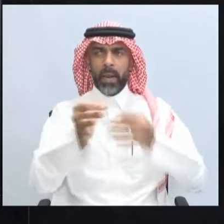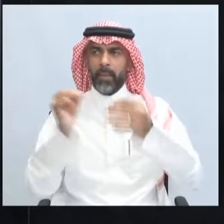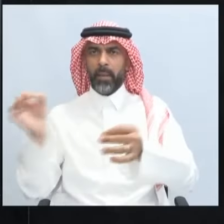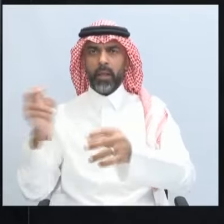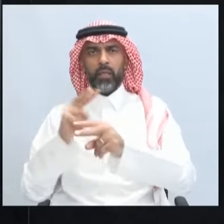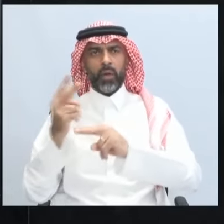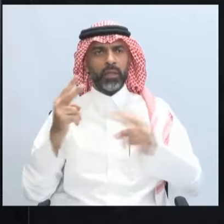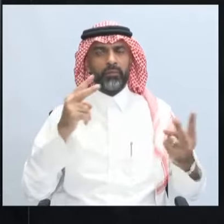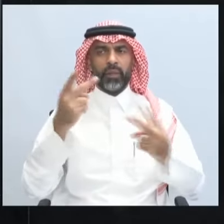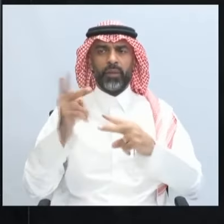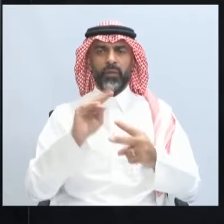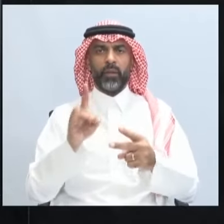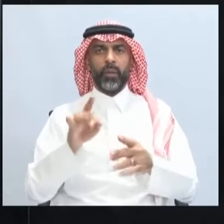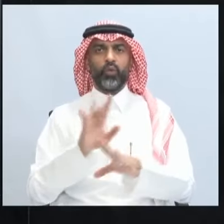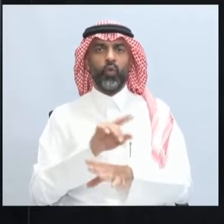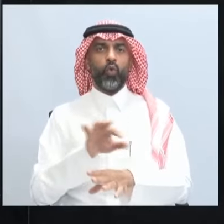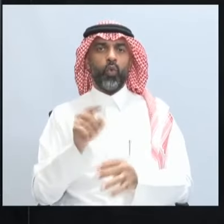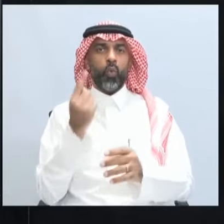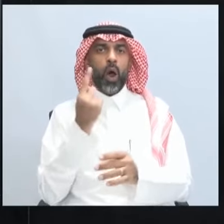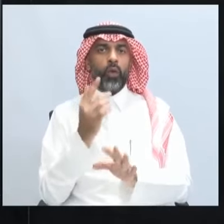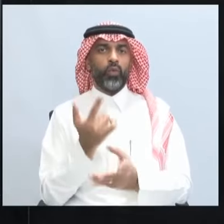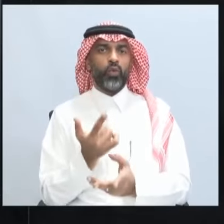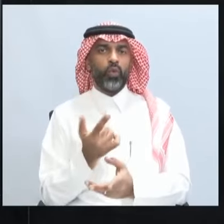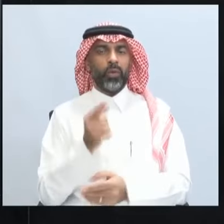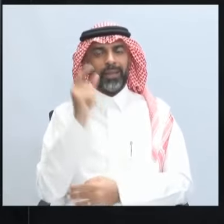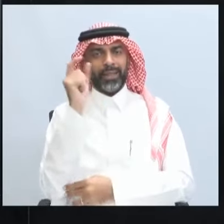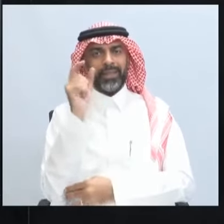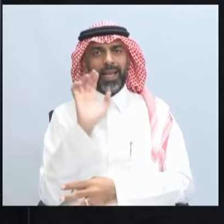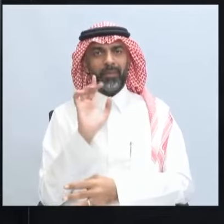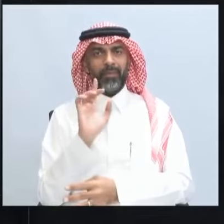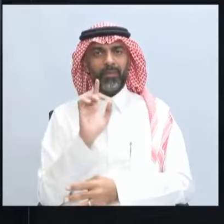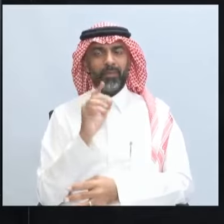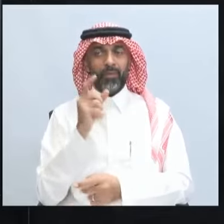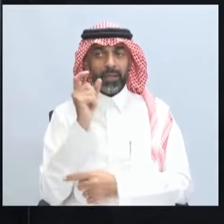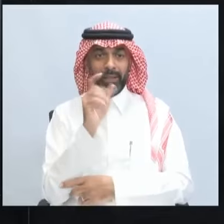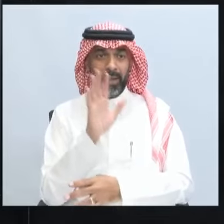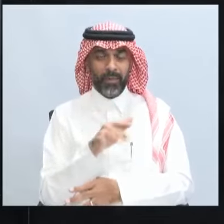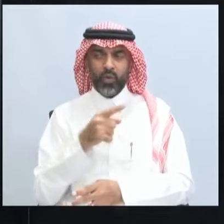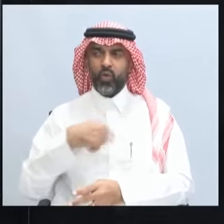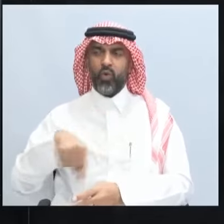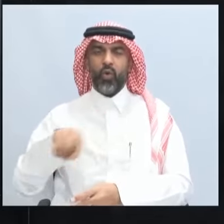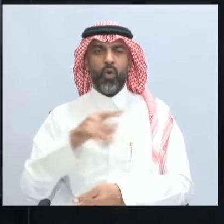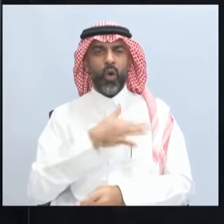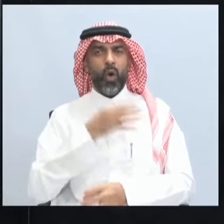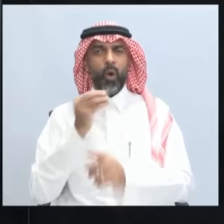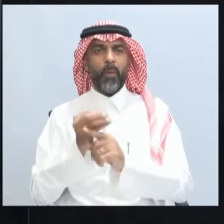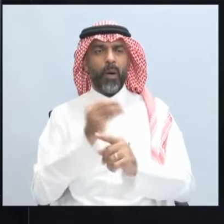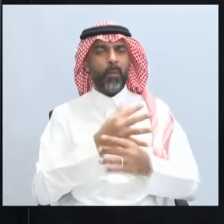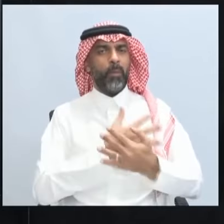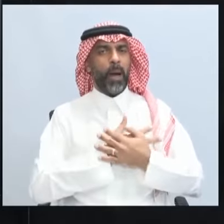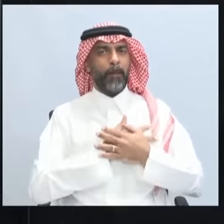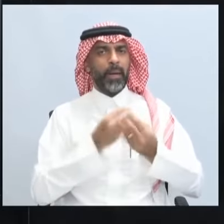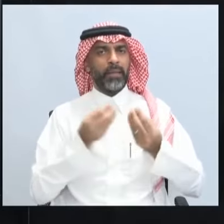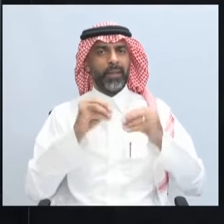هذه النتيجه العظيمه وهي انتشار المحبه والالفه بين افراد المجتمع المسلم وان اختلفت